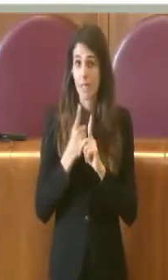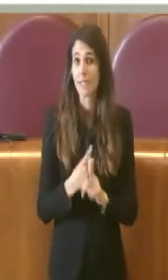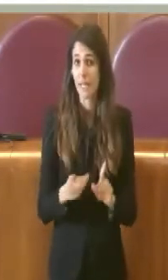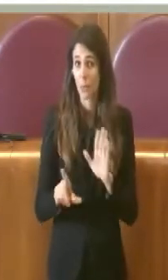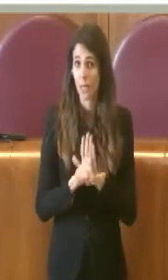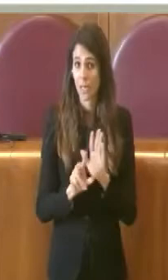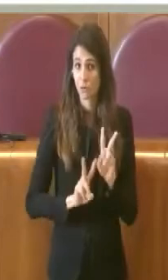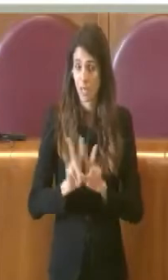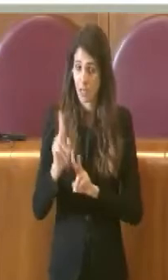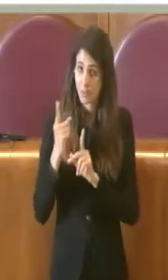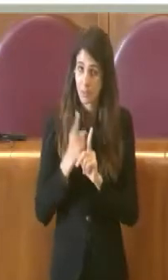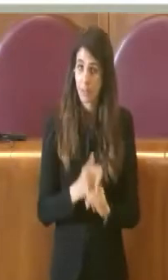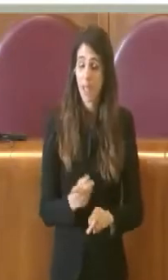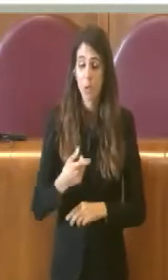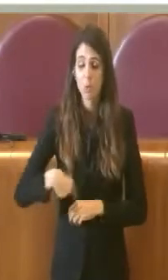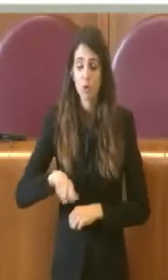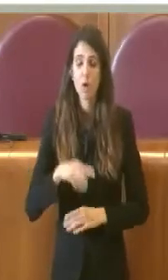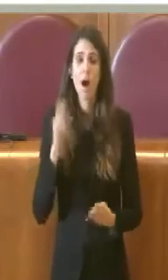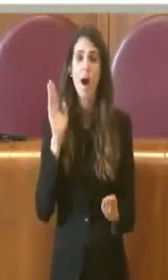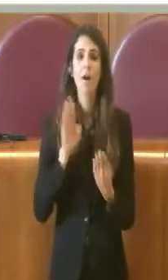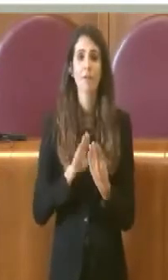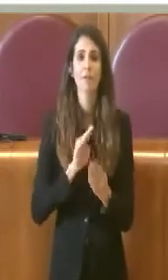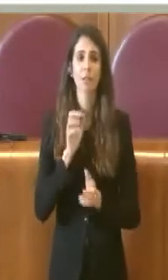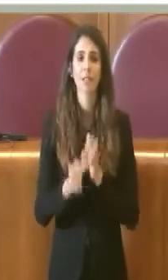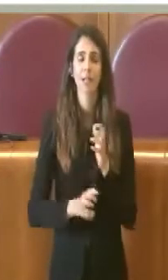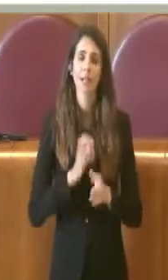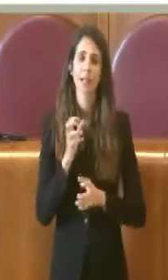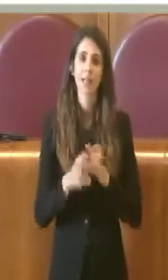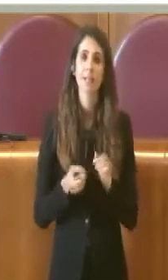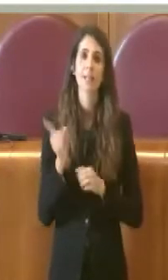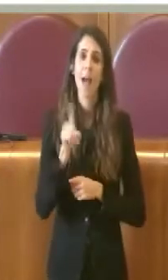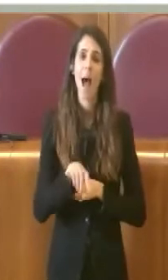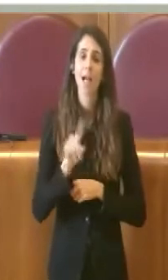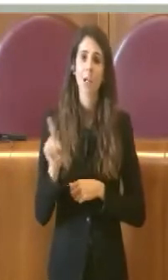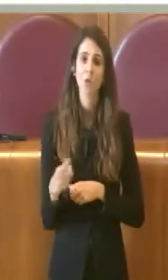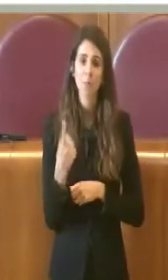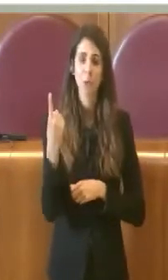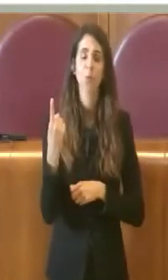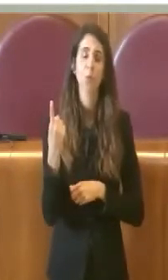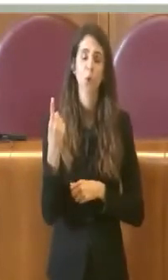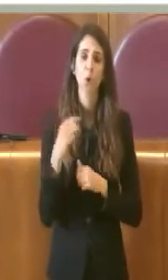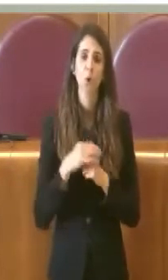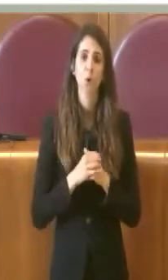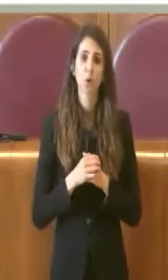Noi abbiamo affrontato questa crisi anche e soprattutto